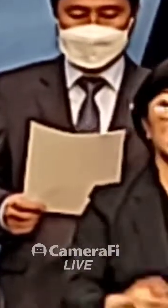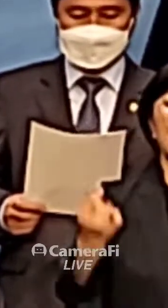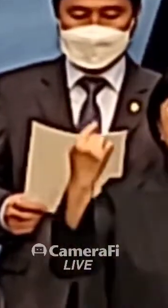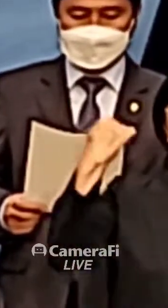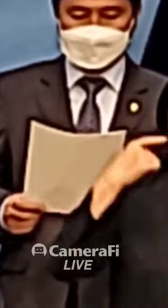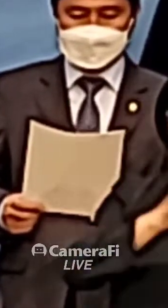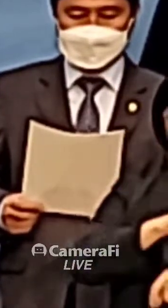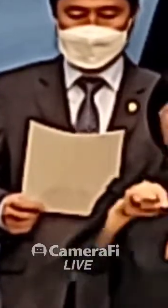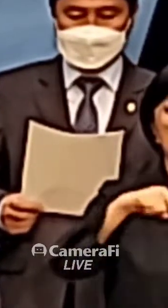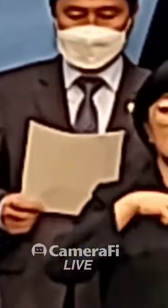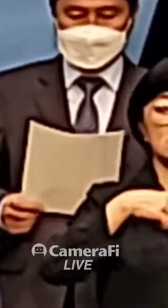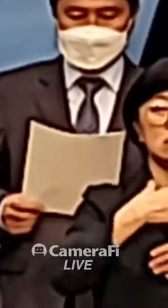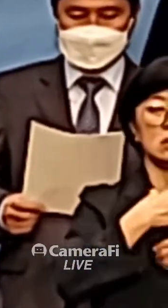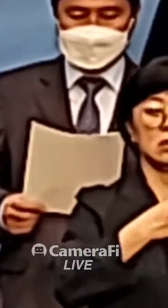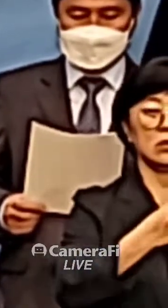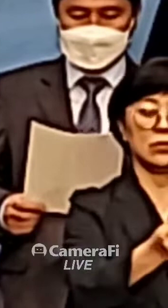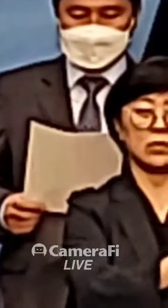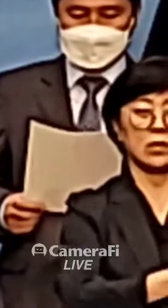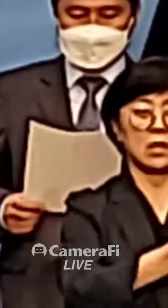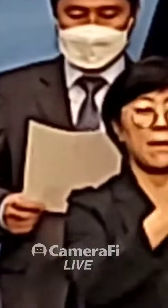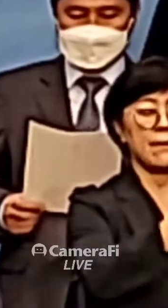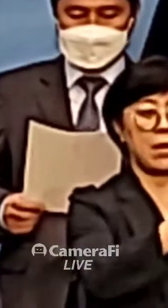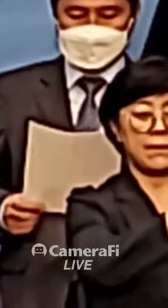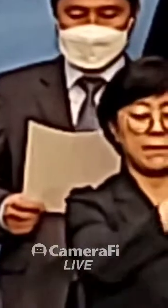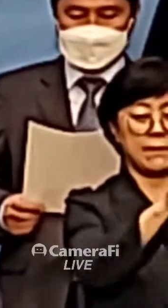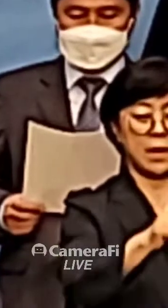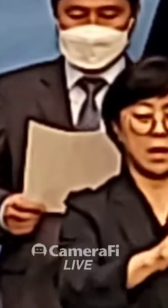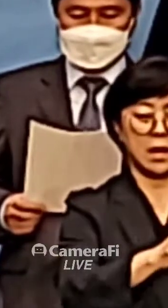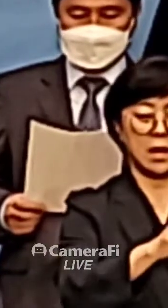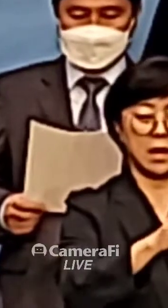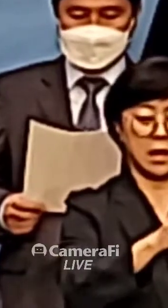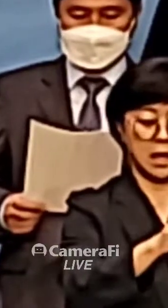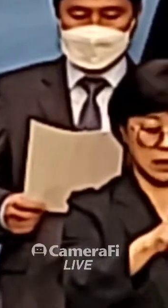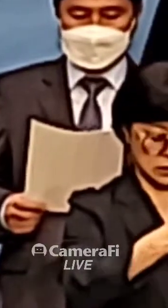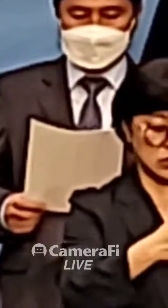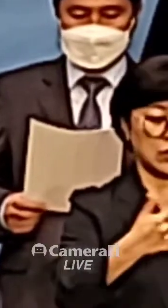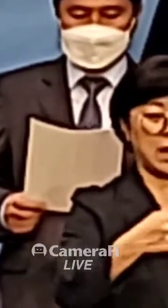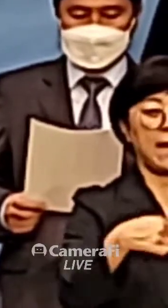어제 행정안전위원회는 법안 소위와 전체회의를 열어